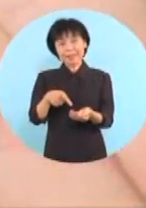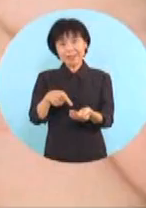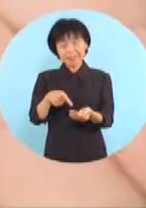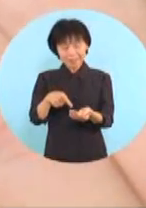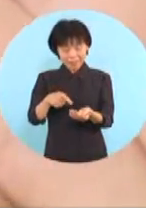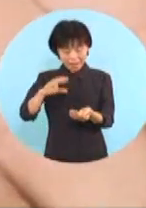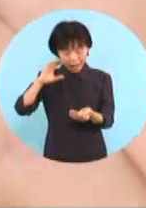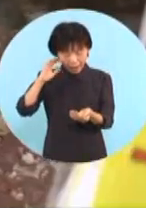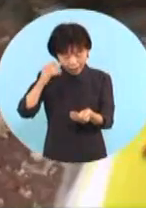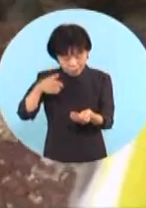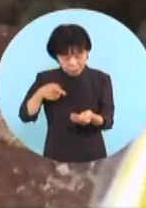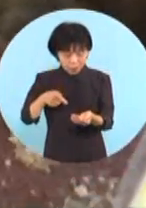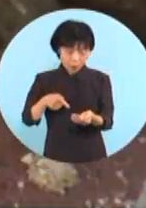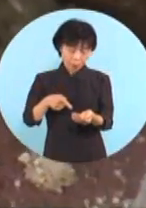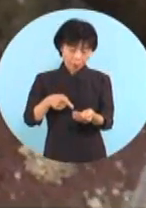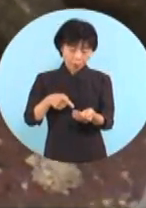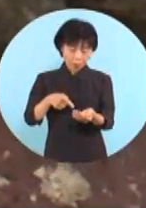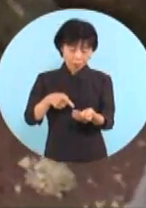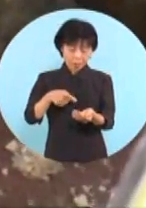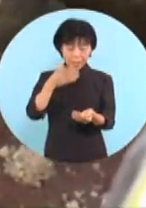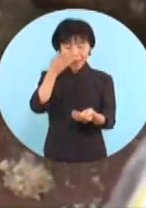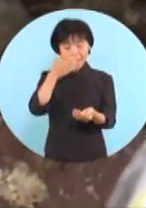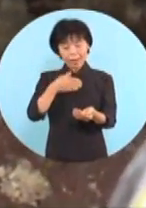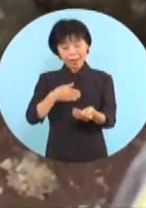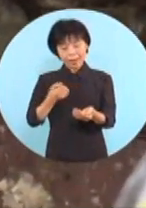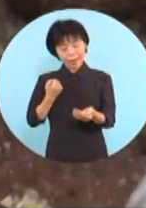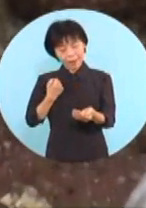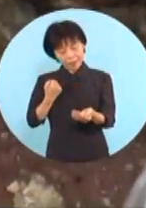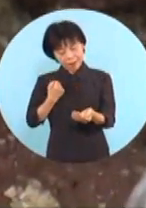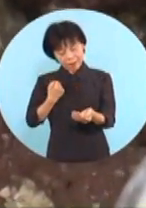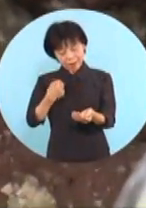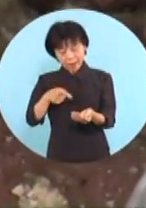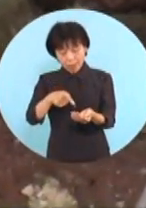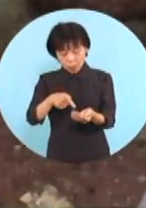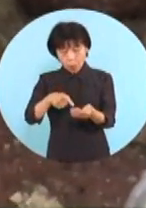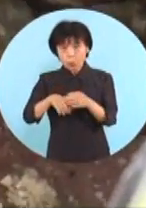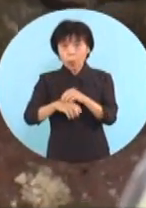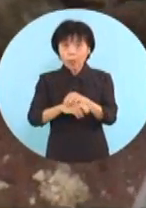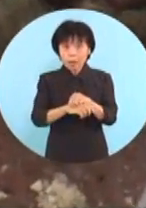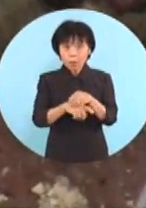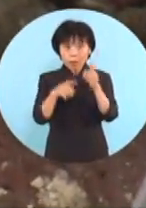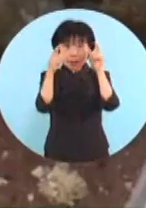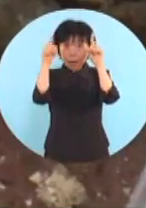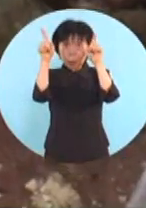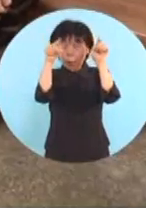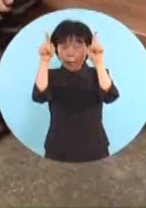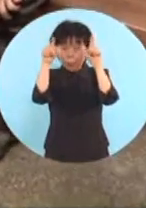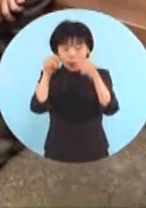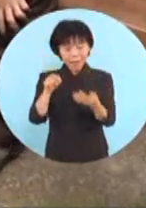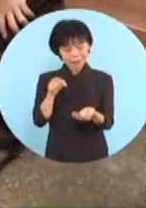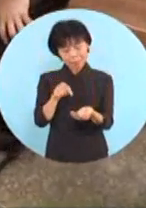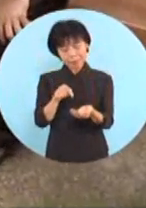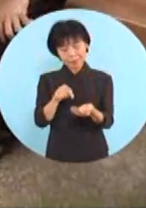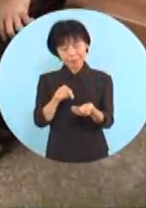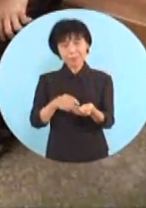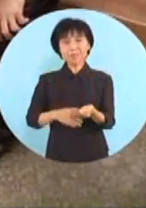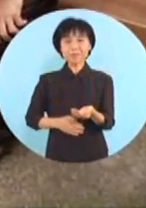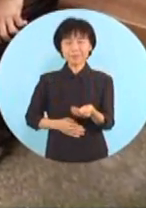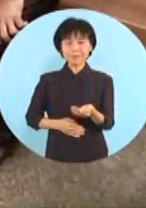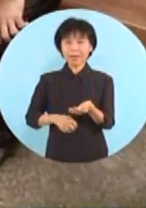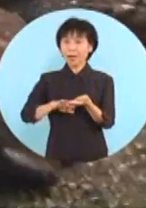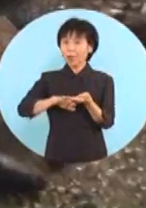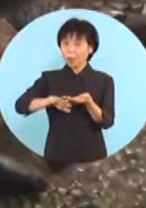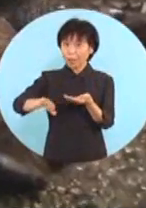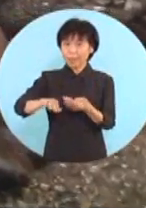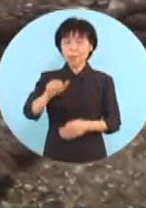はい、あ、すごいすごい。へえ、あ、触覚を動かしてますね。 他にも